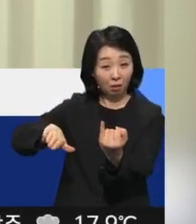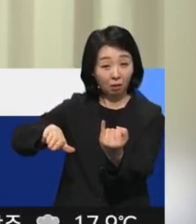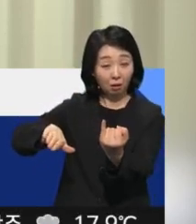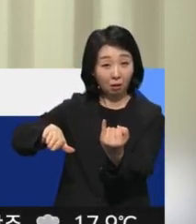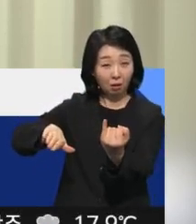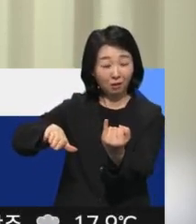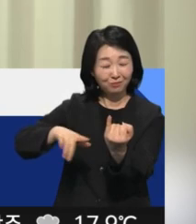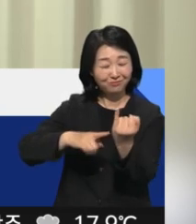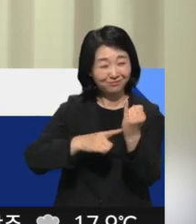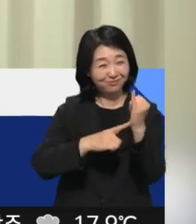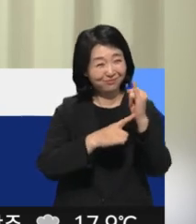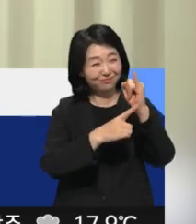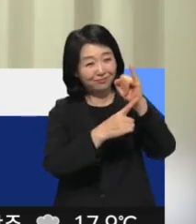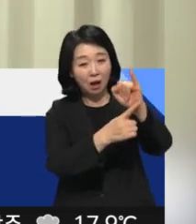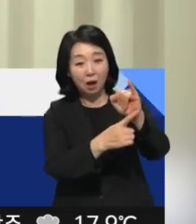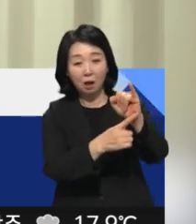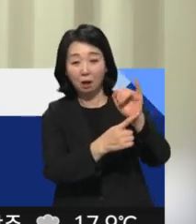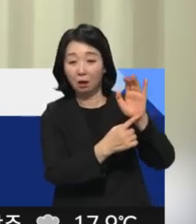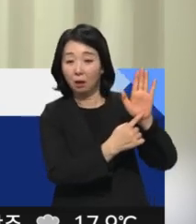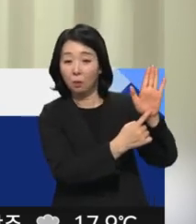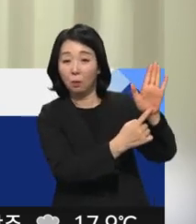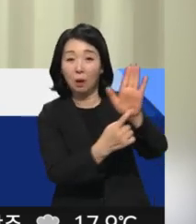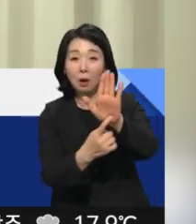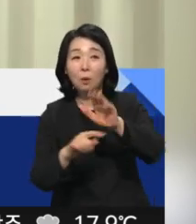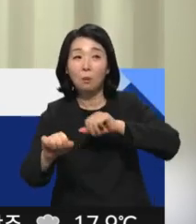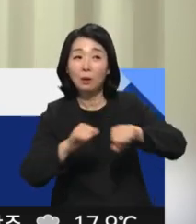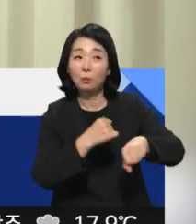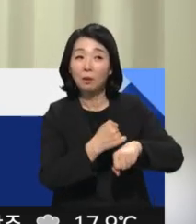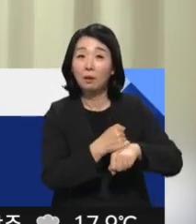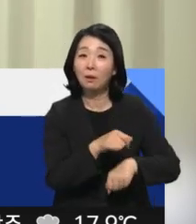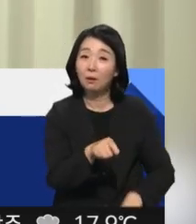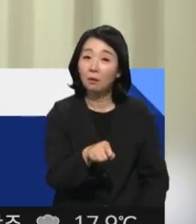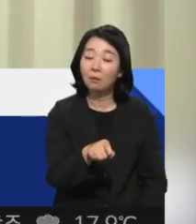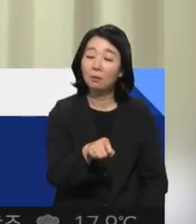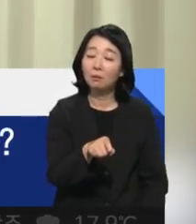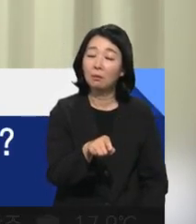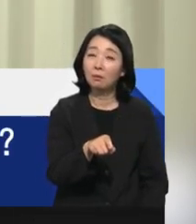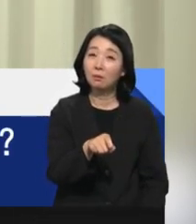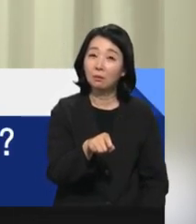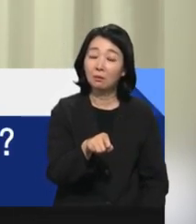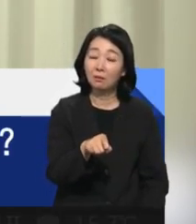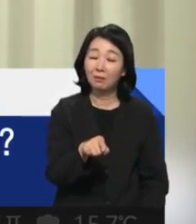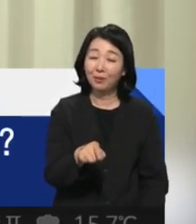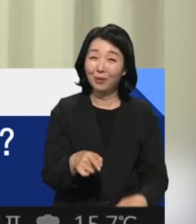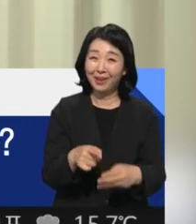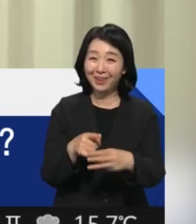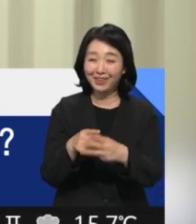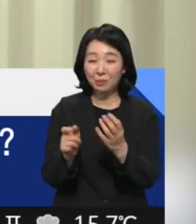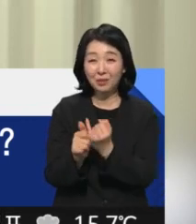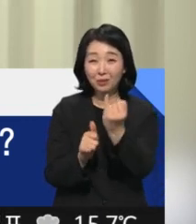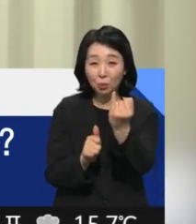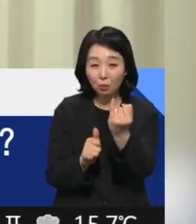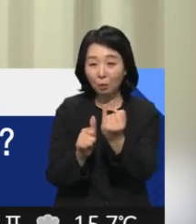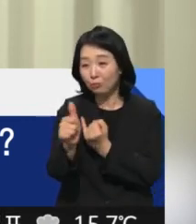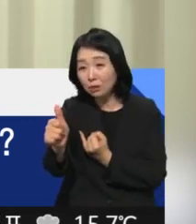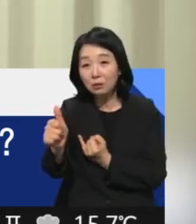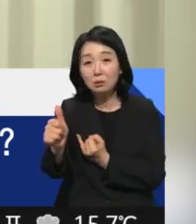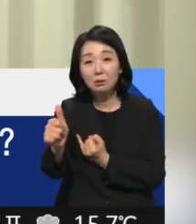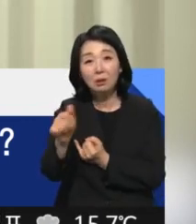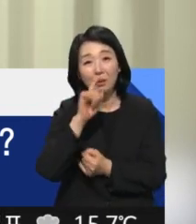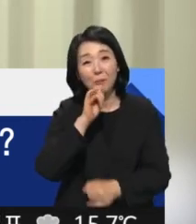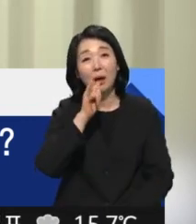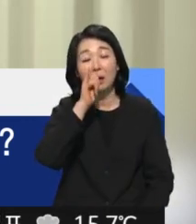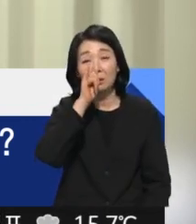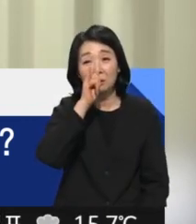화보나 모든 것에 활동을 하신다고 하면은 김건희 대통령, 윤석열 영부남 소리가 나온다니까요.